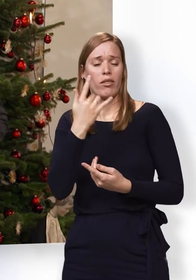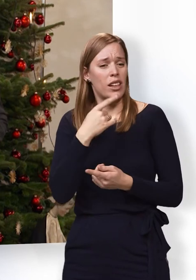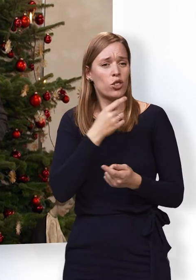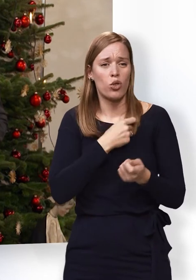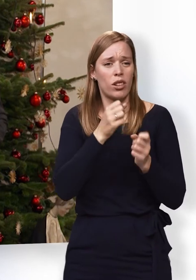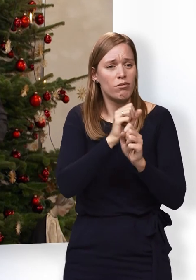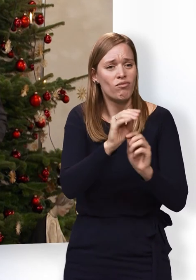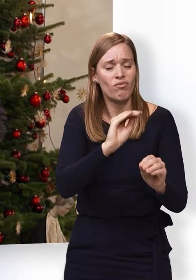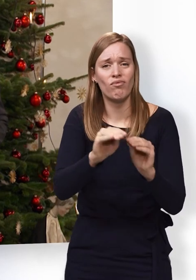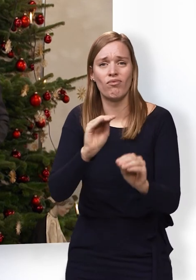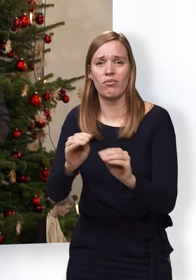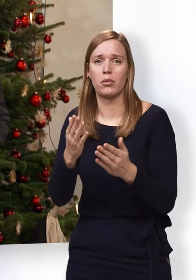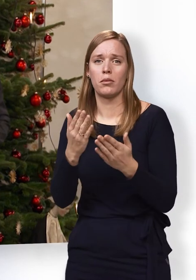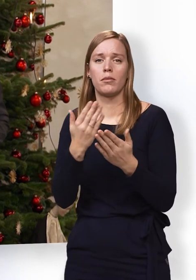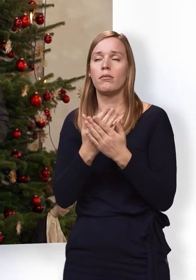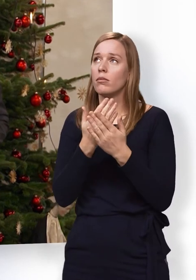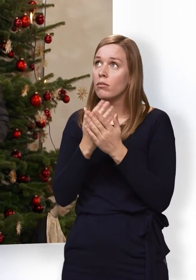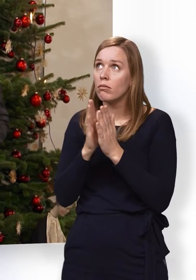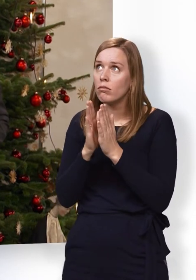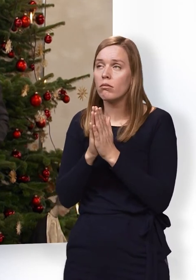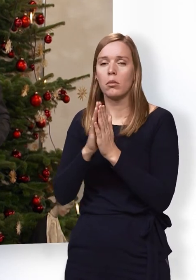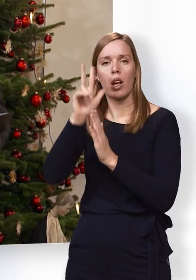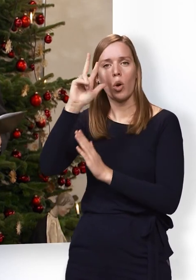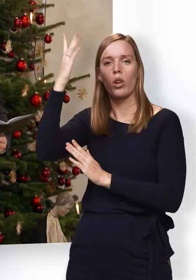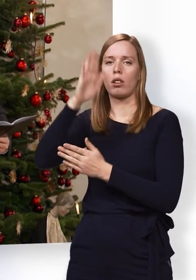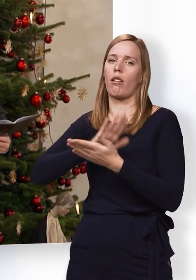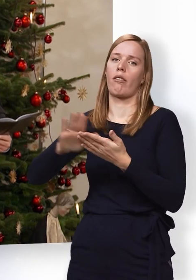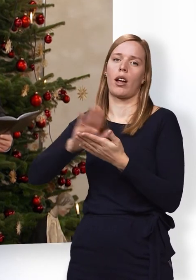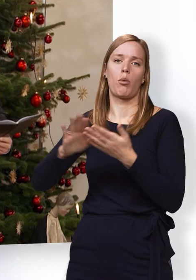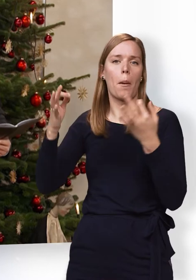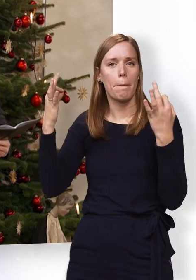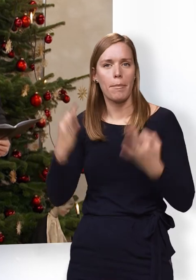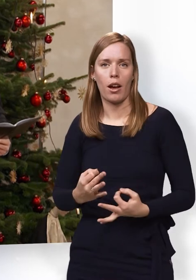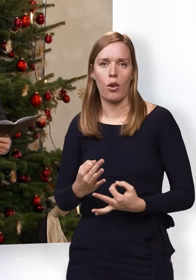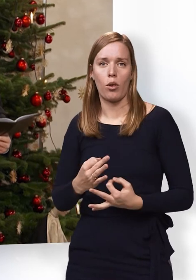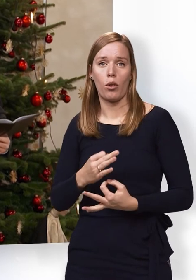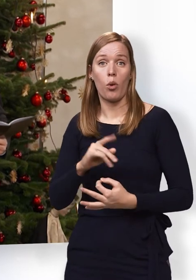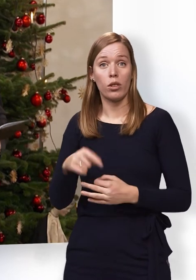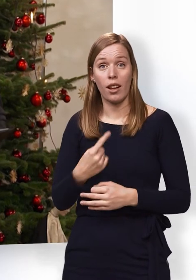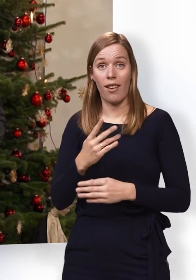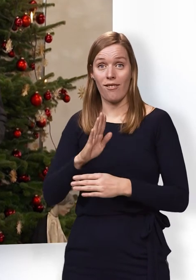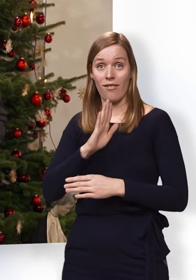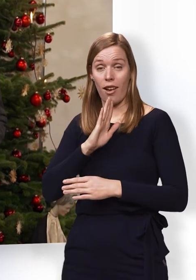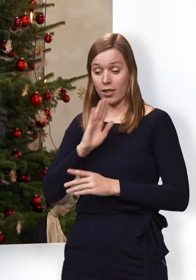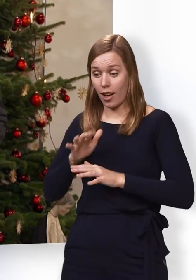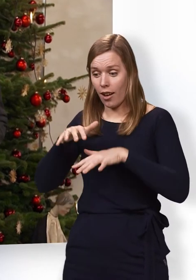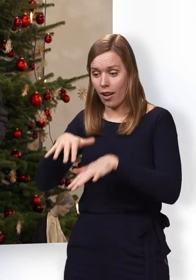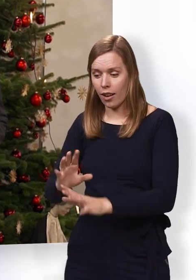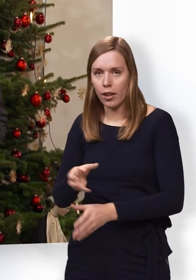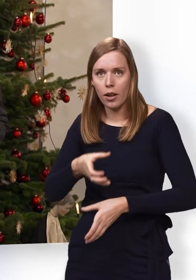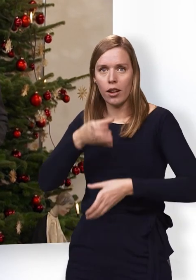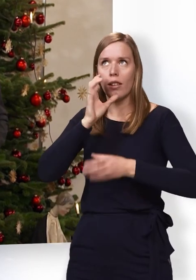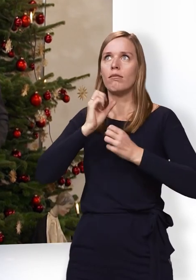und dass wir dringend Gottes Vergebung brauchen, damit neues Wasser aus der Quelle in uns fließen kann.